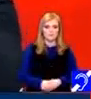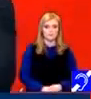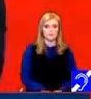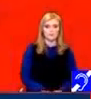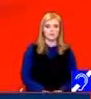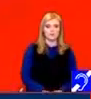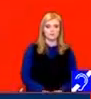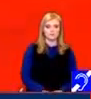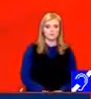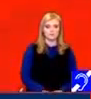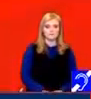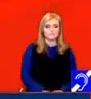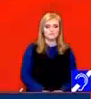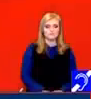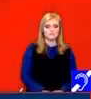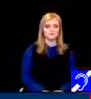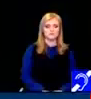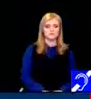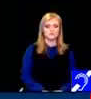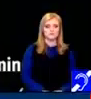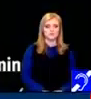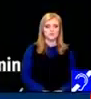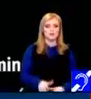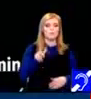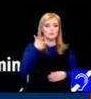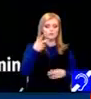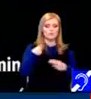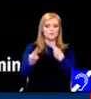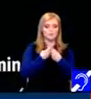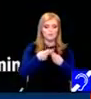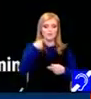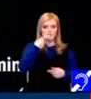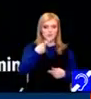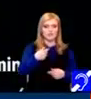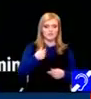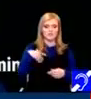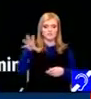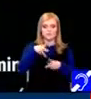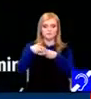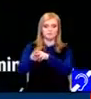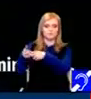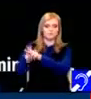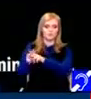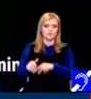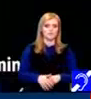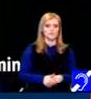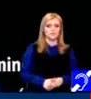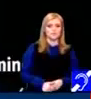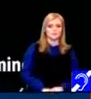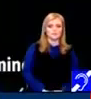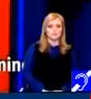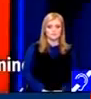носите в сумасшедший дом. Друзья, почему вы перебиваете здесь только меня? Имейте уважение. Нас насилует